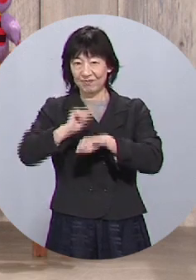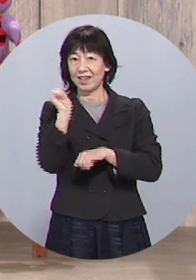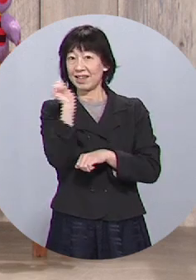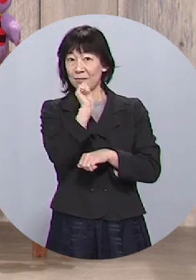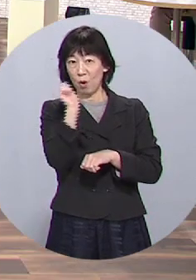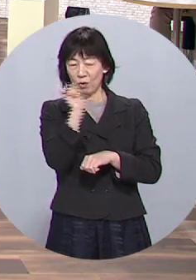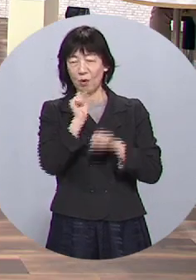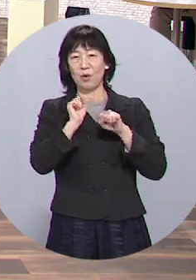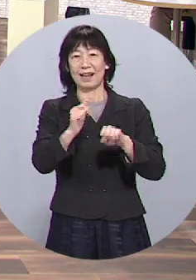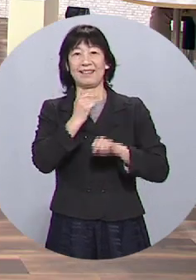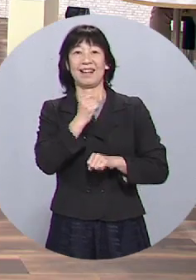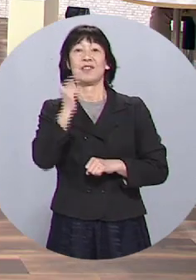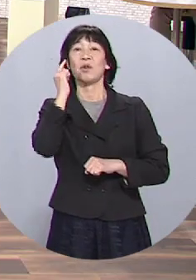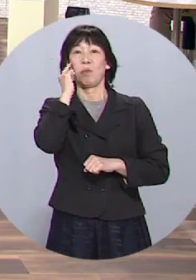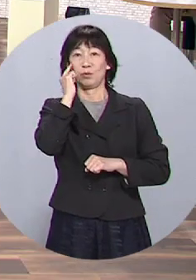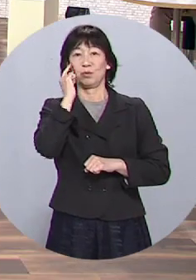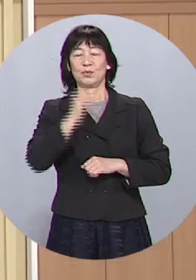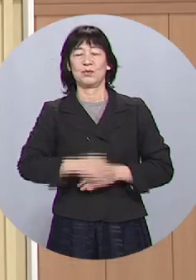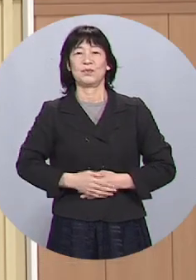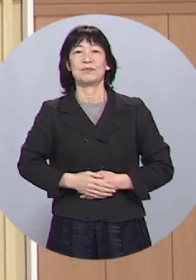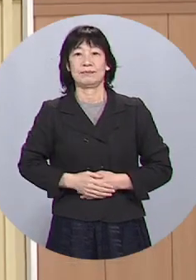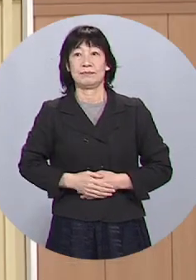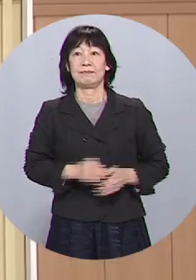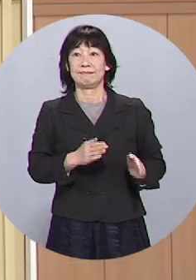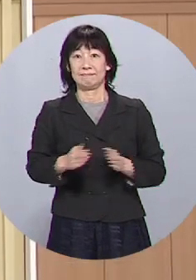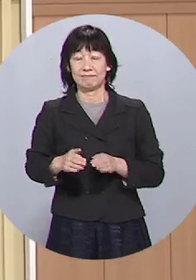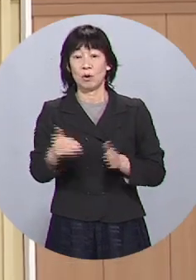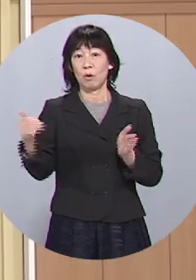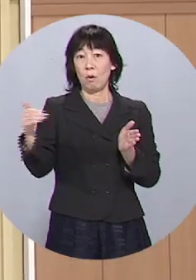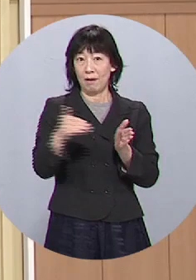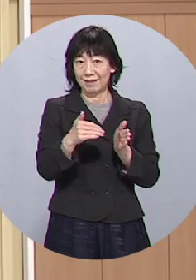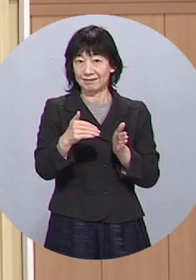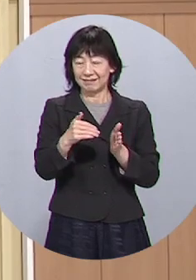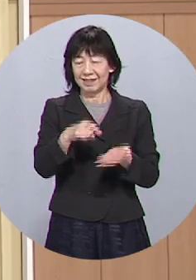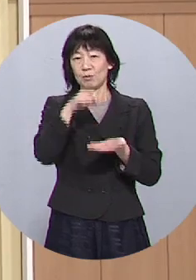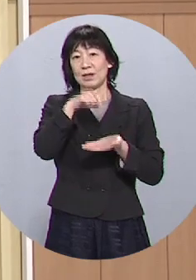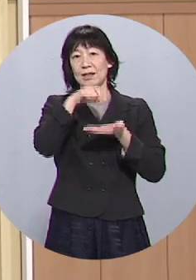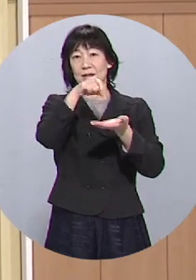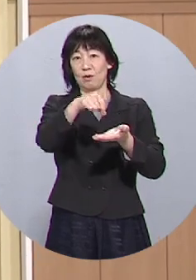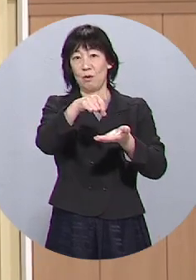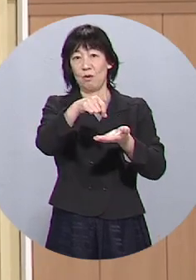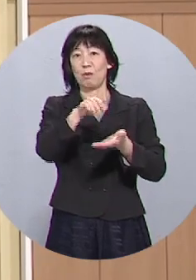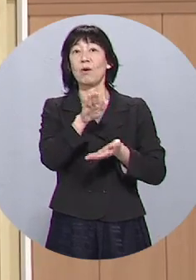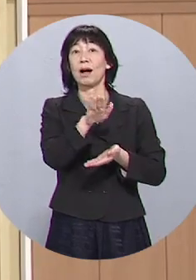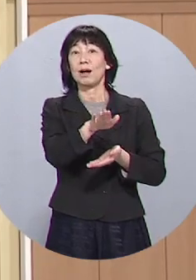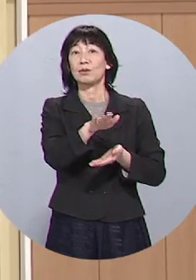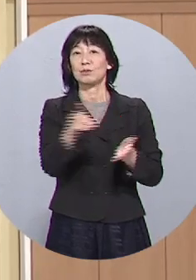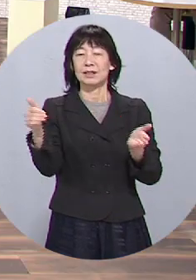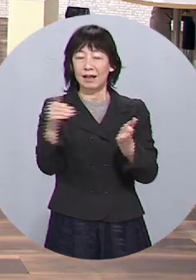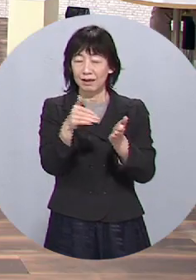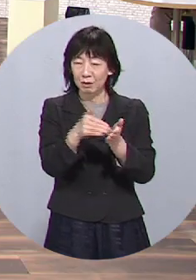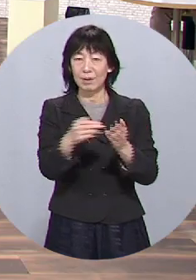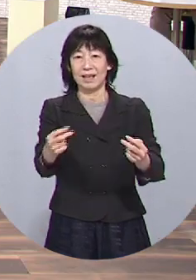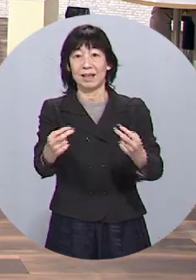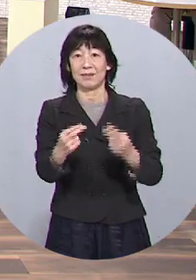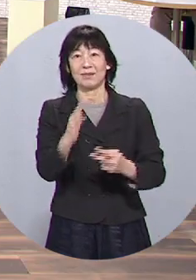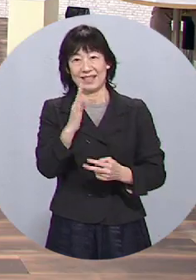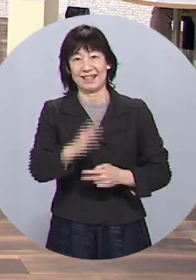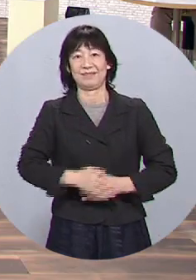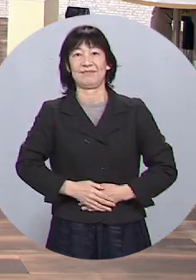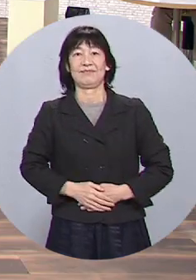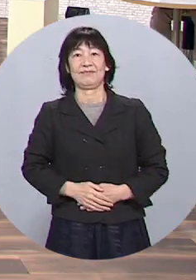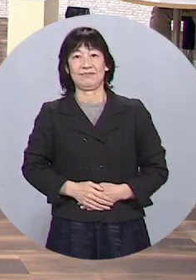います。 はい、 さあそして今日も後半に素敵なプレゼントのお知らせがあります。ぜひ最後まで見て